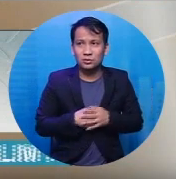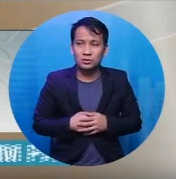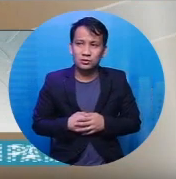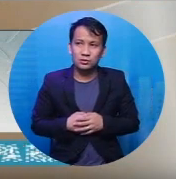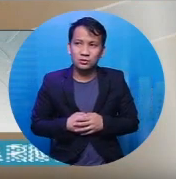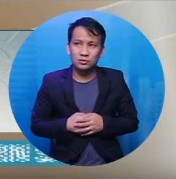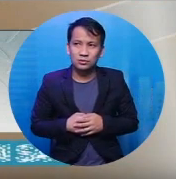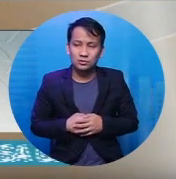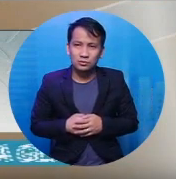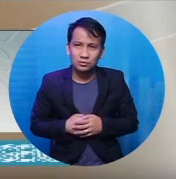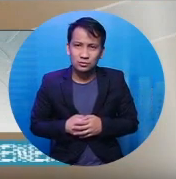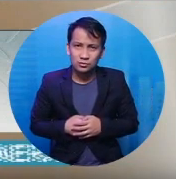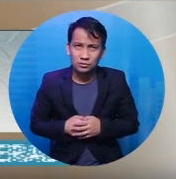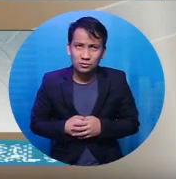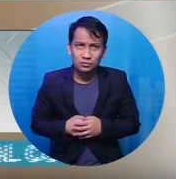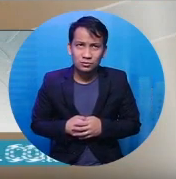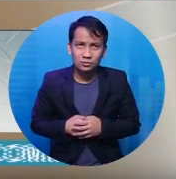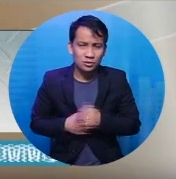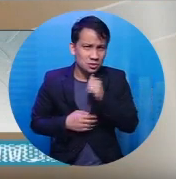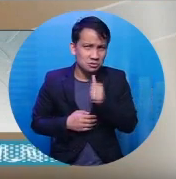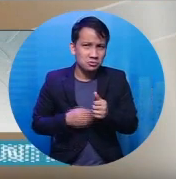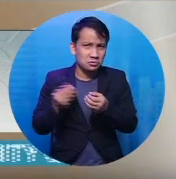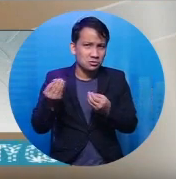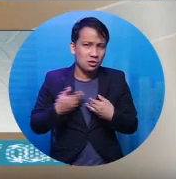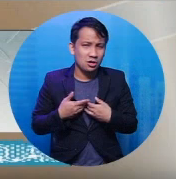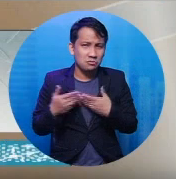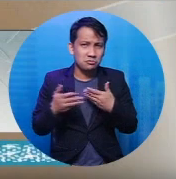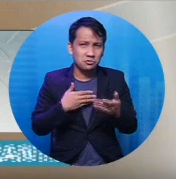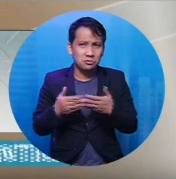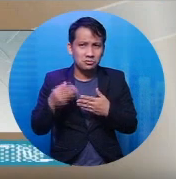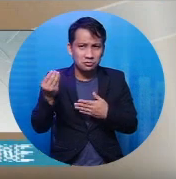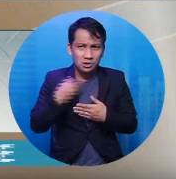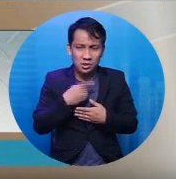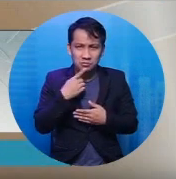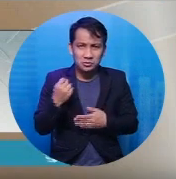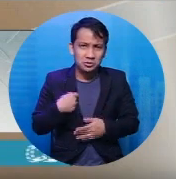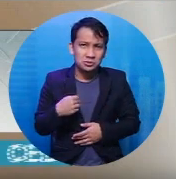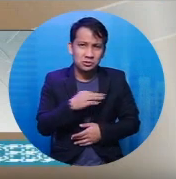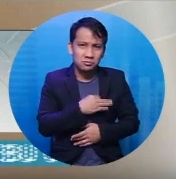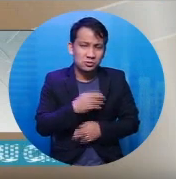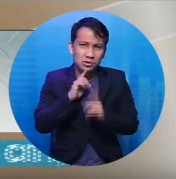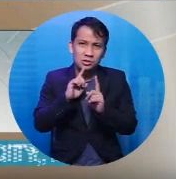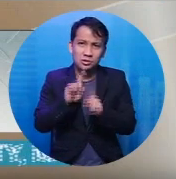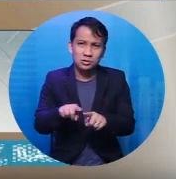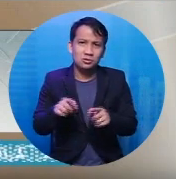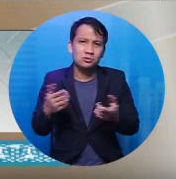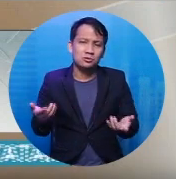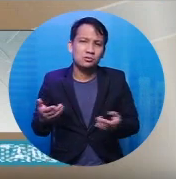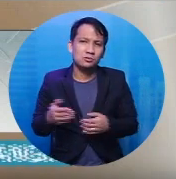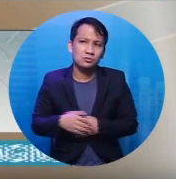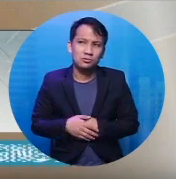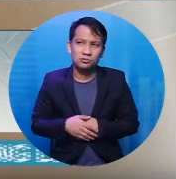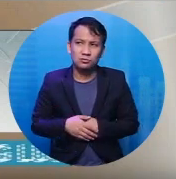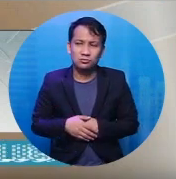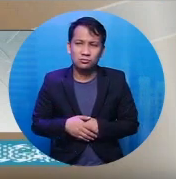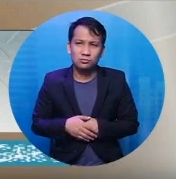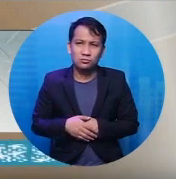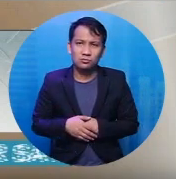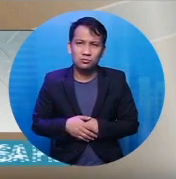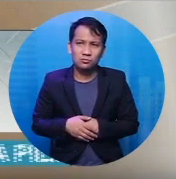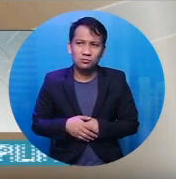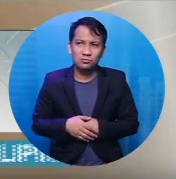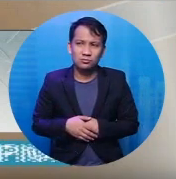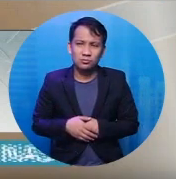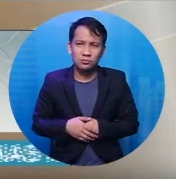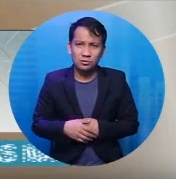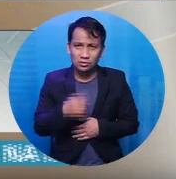na magsasabi ng totoo. Sabi-sabi lang yan sa mga, ano yan, mga tauhan niya, mga alipuhit niya dito. Paano nagsabi